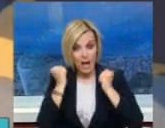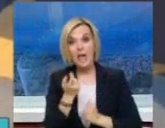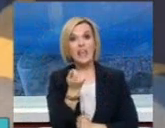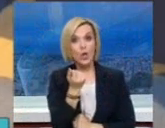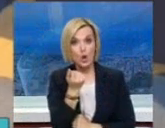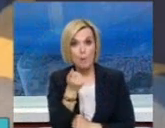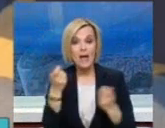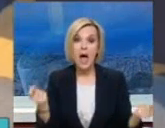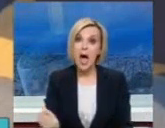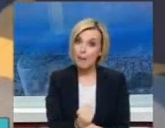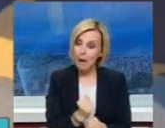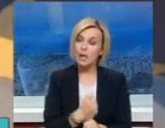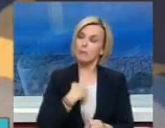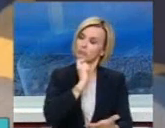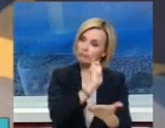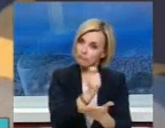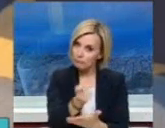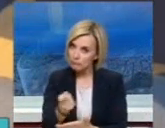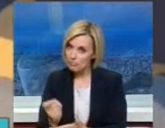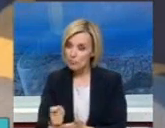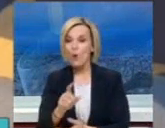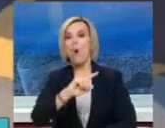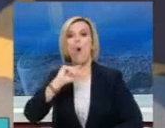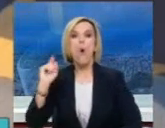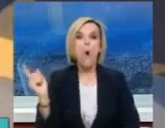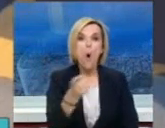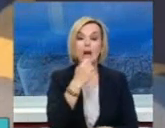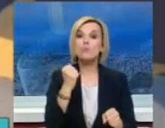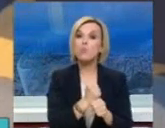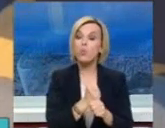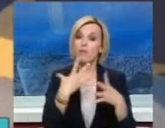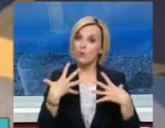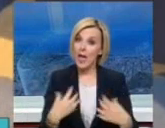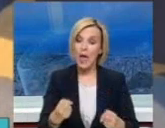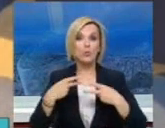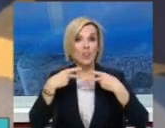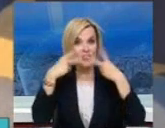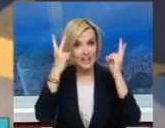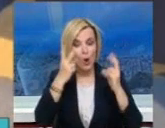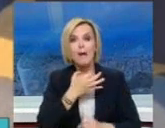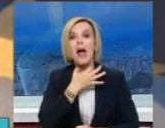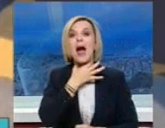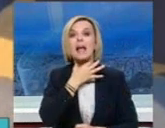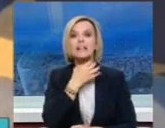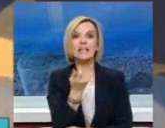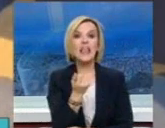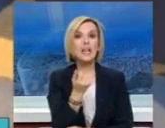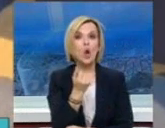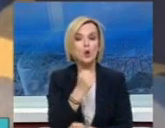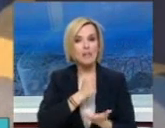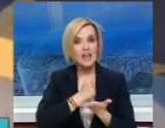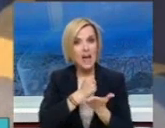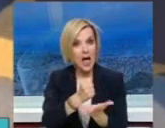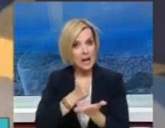αυτό, το εργατικό δυναμικό της χώρας, που θα είναι δικαιούχοι της έκτακτης οικονομικής ενίσχυσης, παίρνουμε